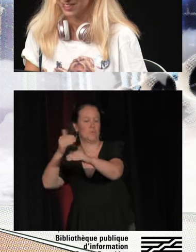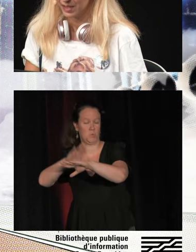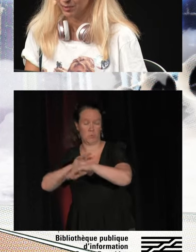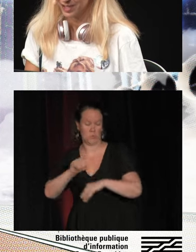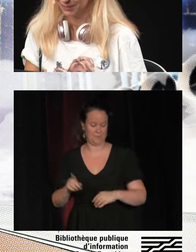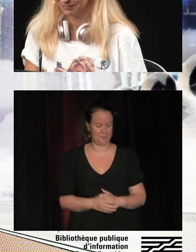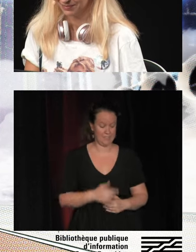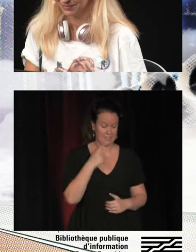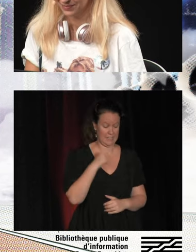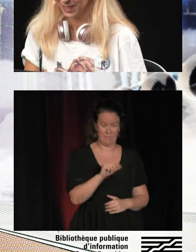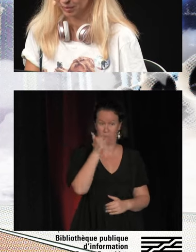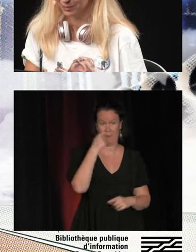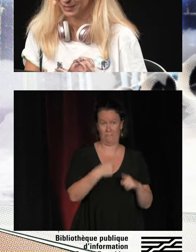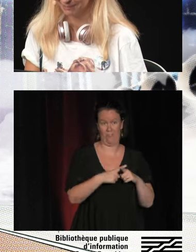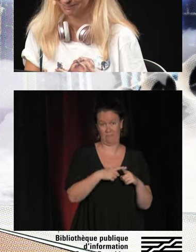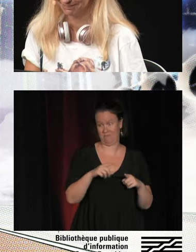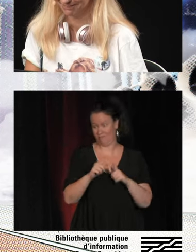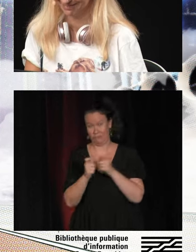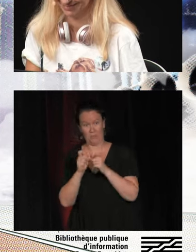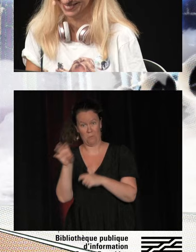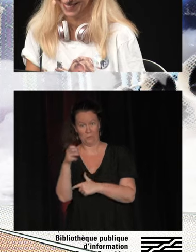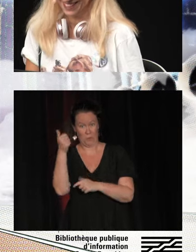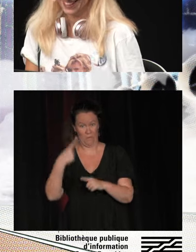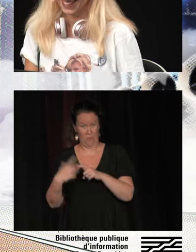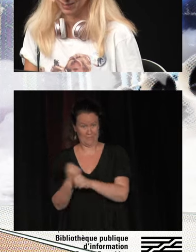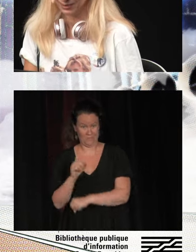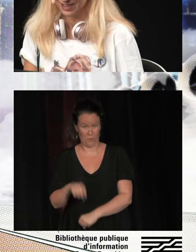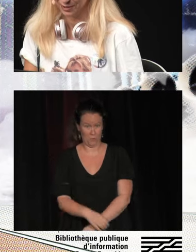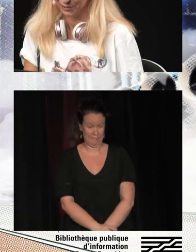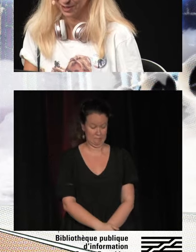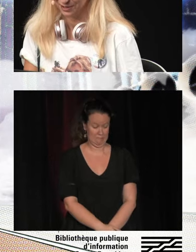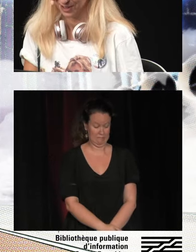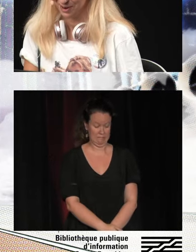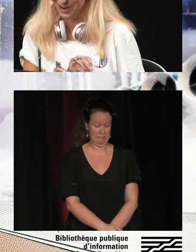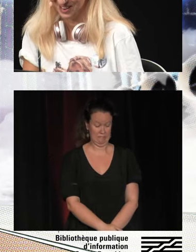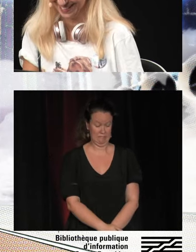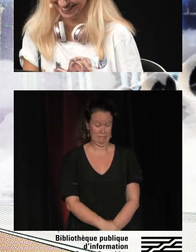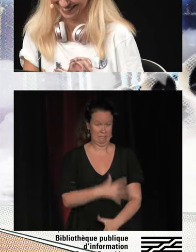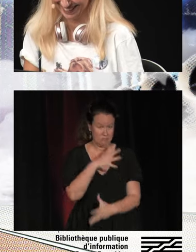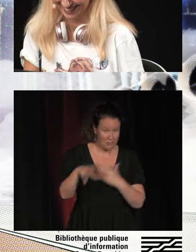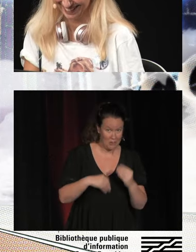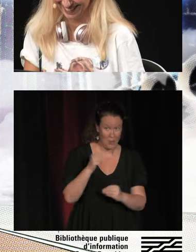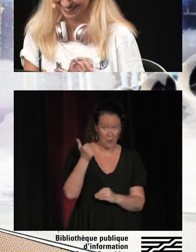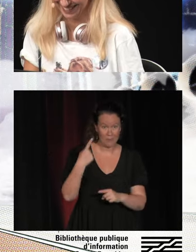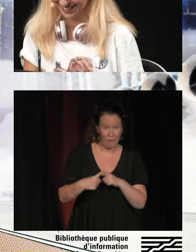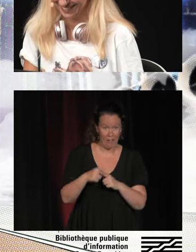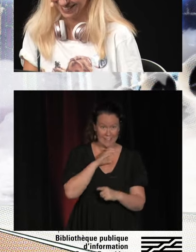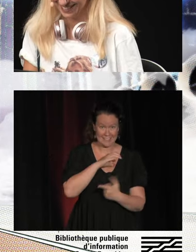falloir que je one-try Bowser. Quelle bonne nouvelle. Quelle bonne nouvelle en chou-fleur, vraiment.